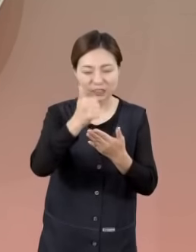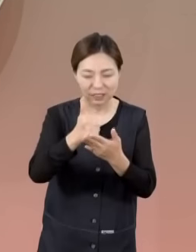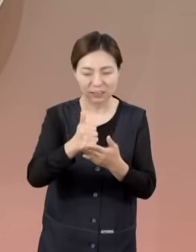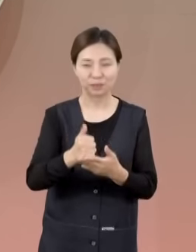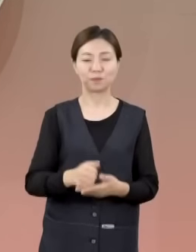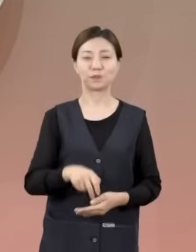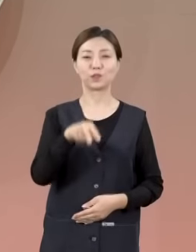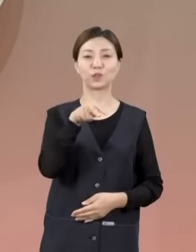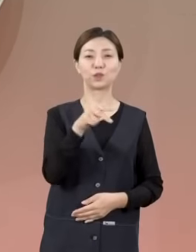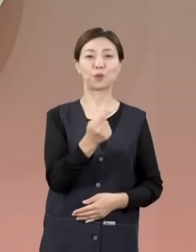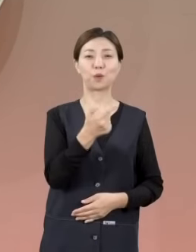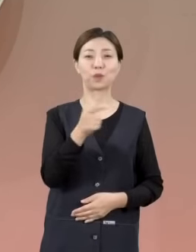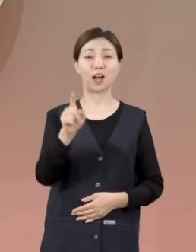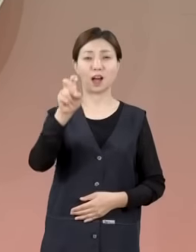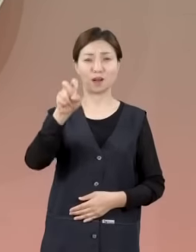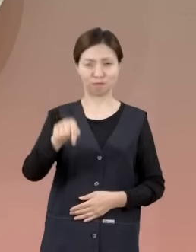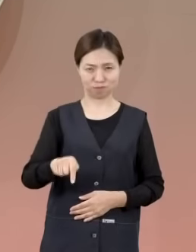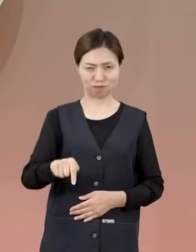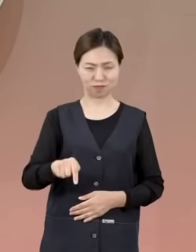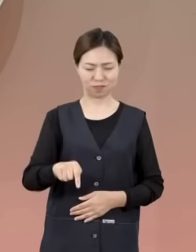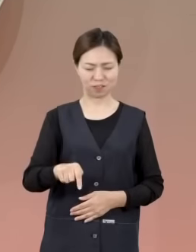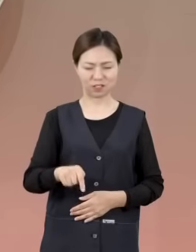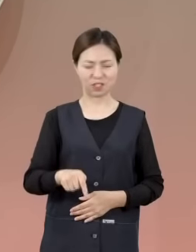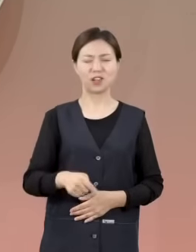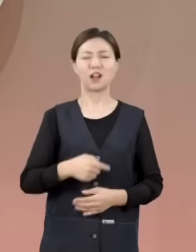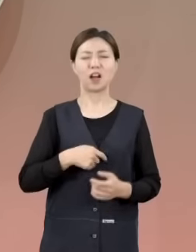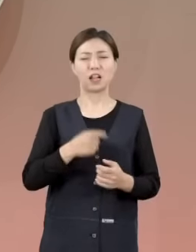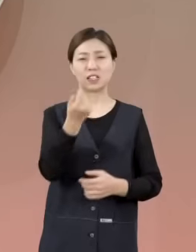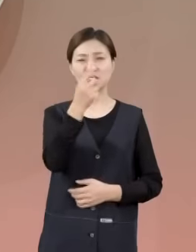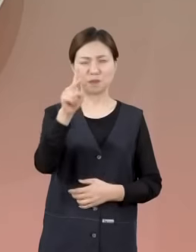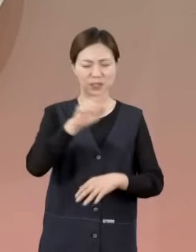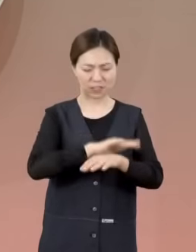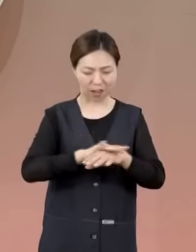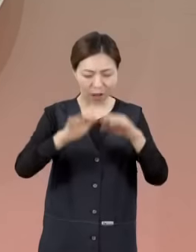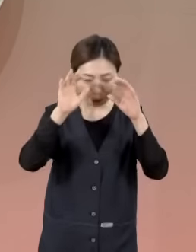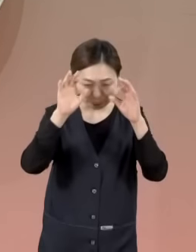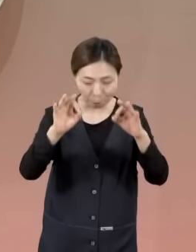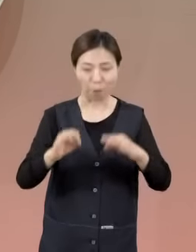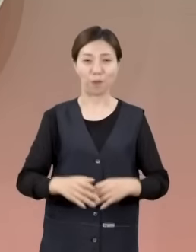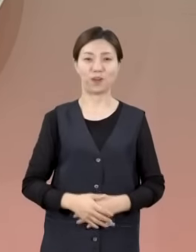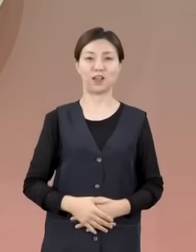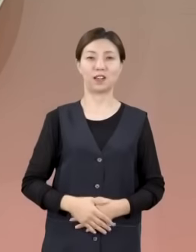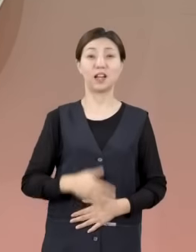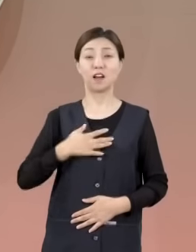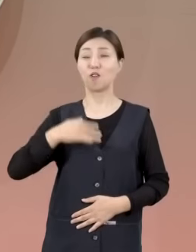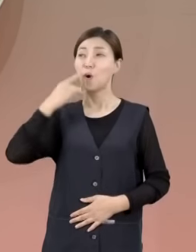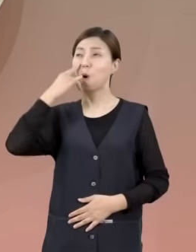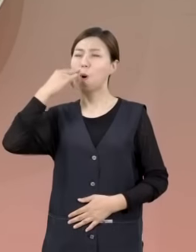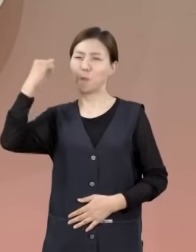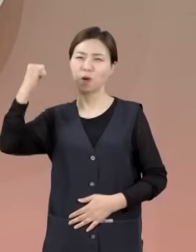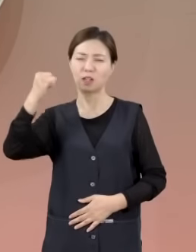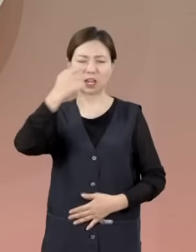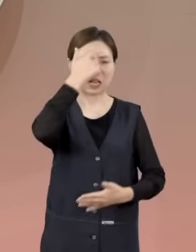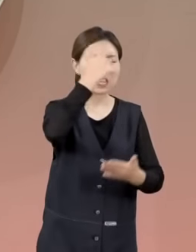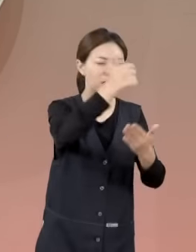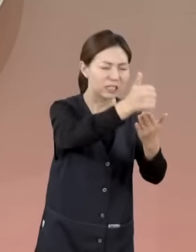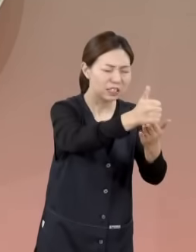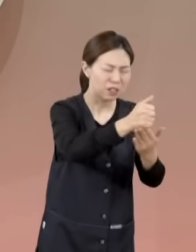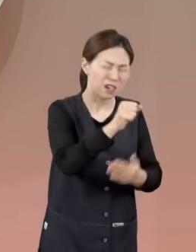스님 소나무 잘 보고 있습니다 저의 어머니가 스님 찐팬이다